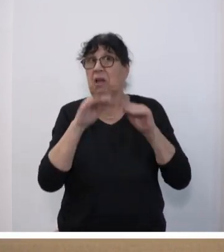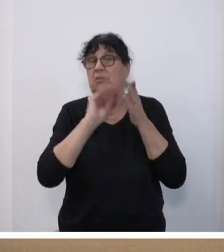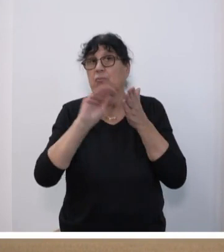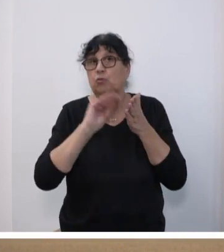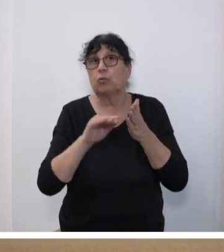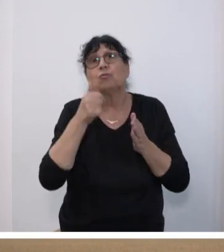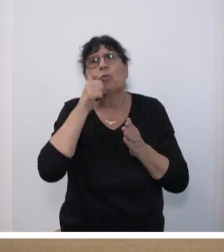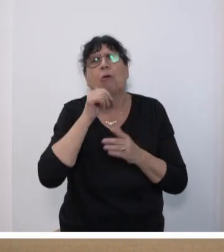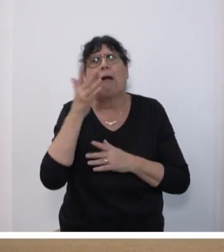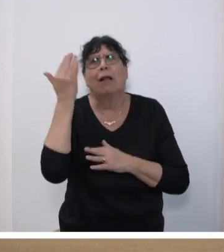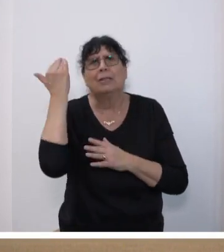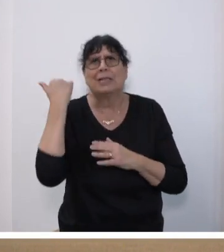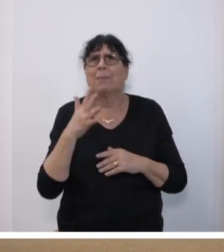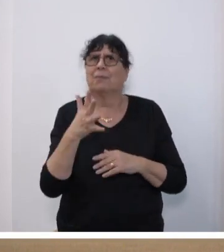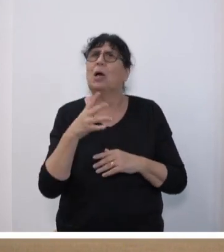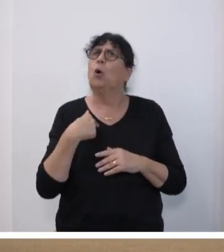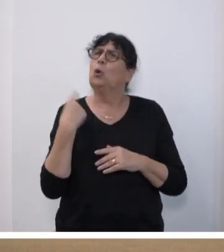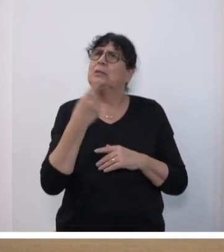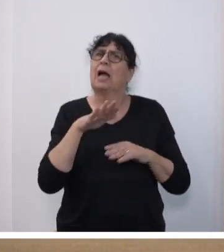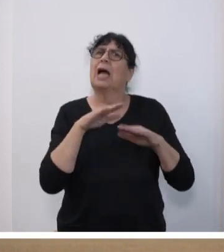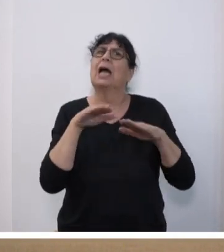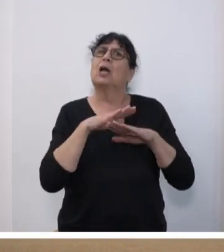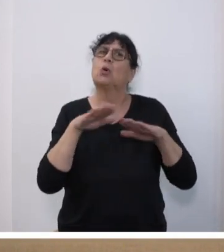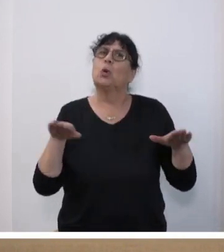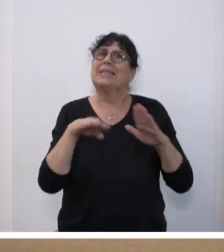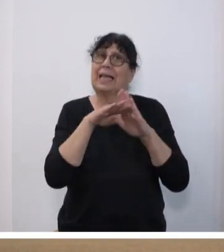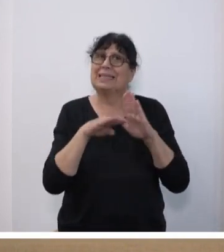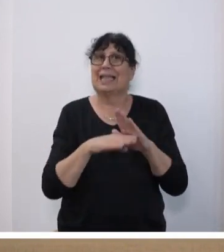Unser Grundgesetz ist es aber keinesfalls, liebe Kolleginnen und Kollegen.